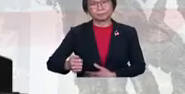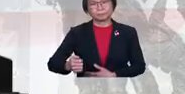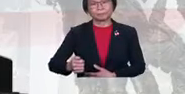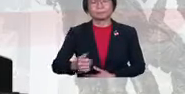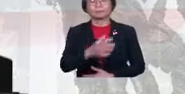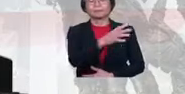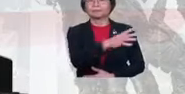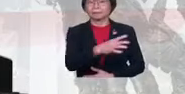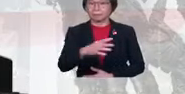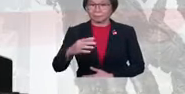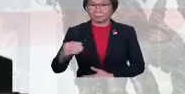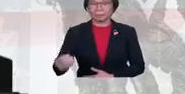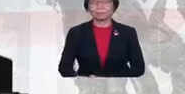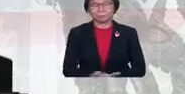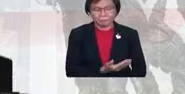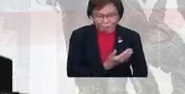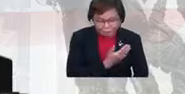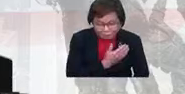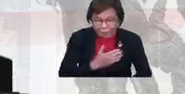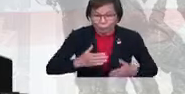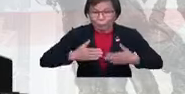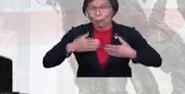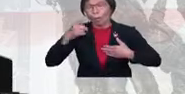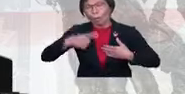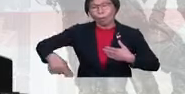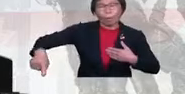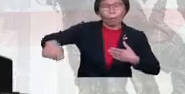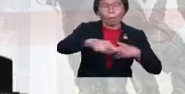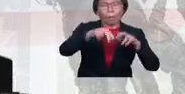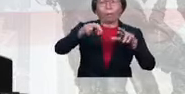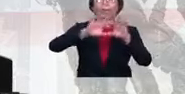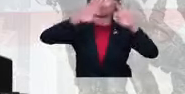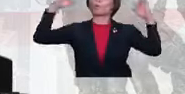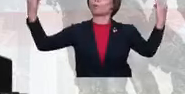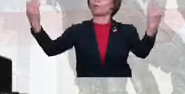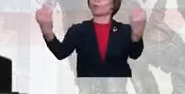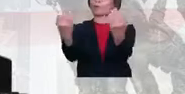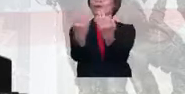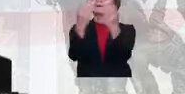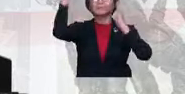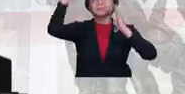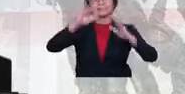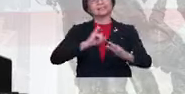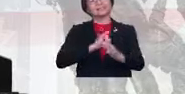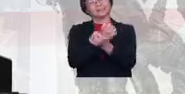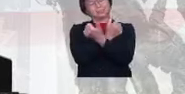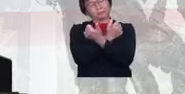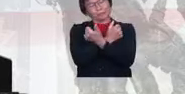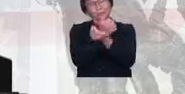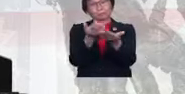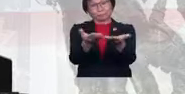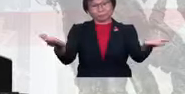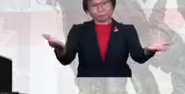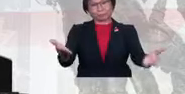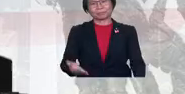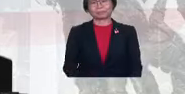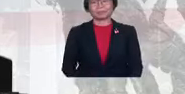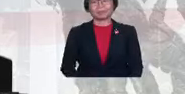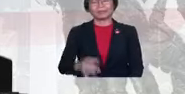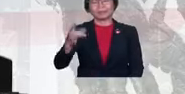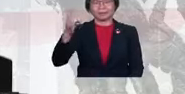wabarakatuh dan salam sejahtera kepada seluruh keluarga Blaze yang saya kasih Alhamdulillah